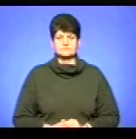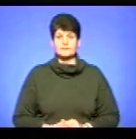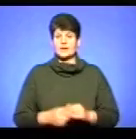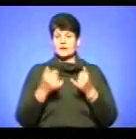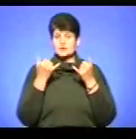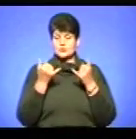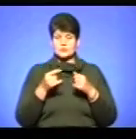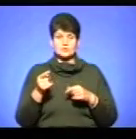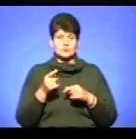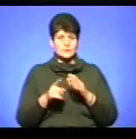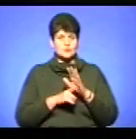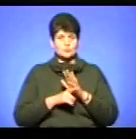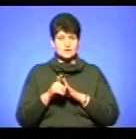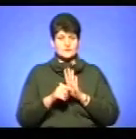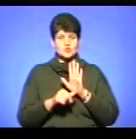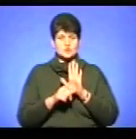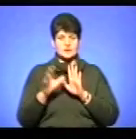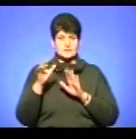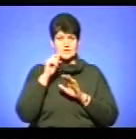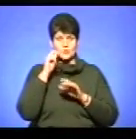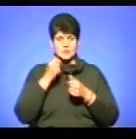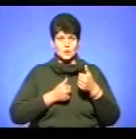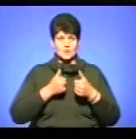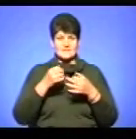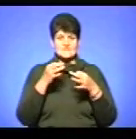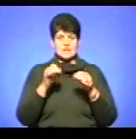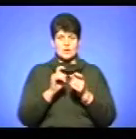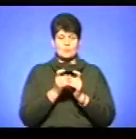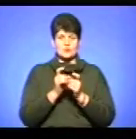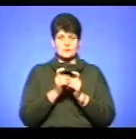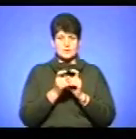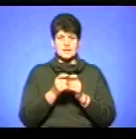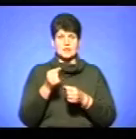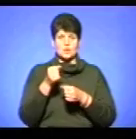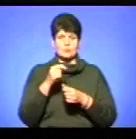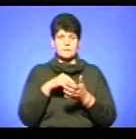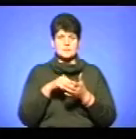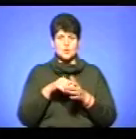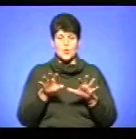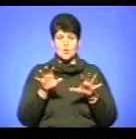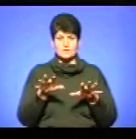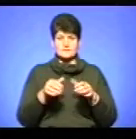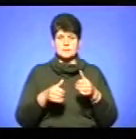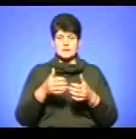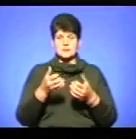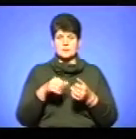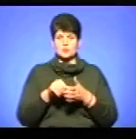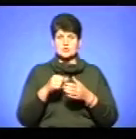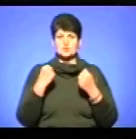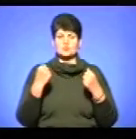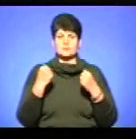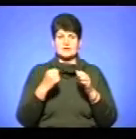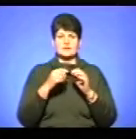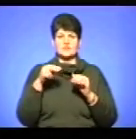Сьогодні у Тернополі розпочався 6-й всеукраїнський турнір з вільної боротьби на Кубок міського голови. У змаганнях беруть участь спортсмени